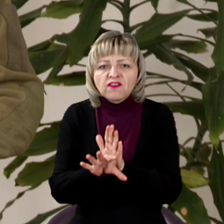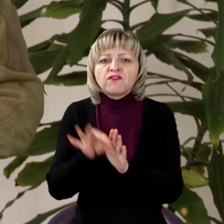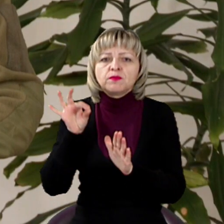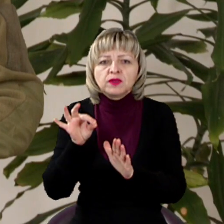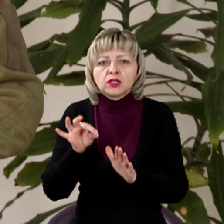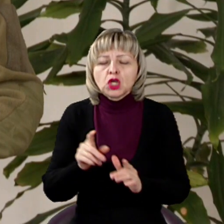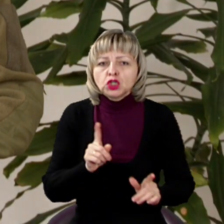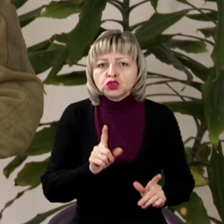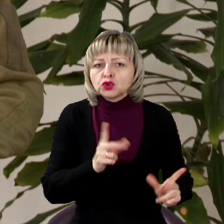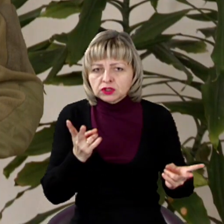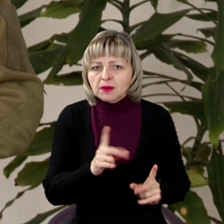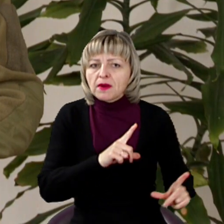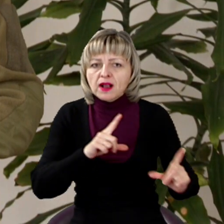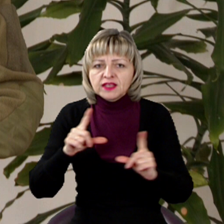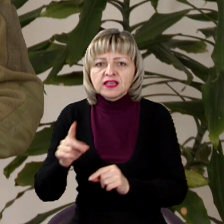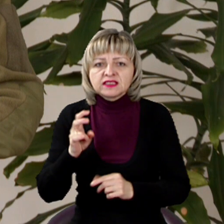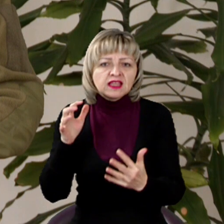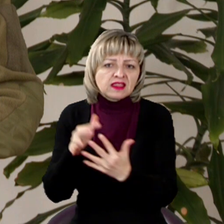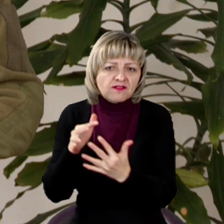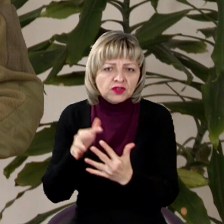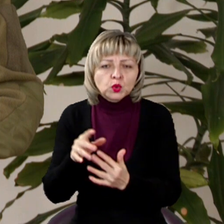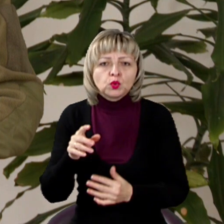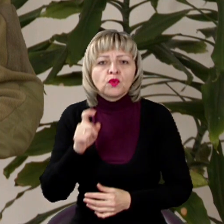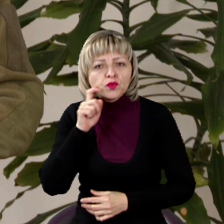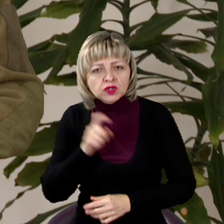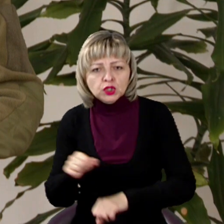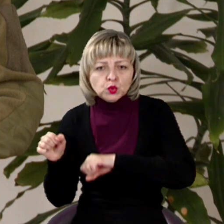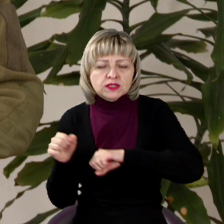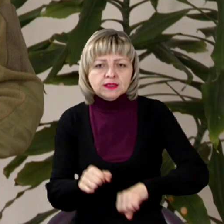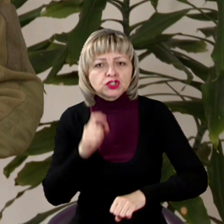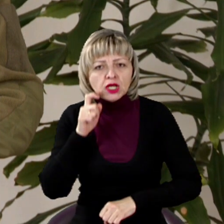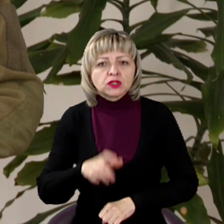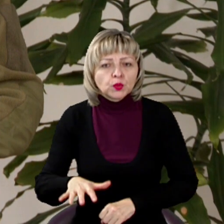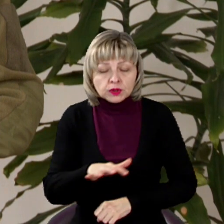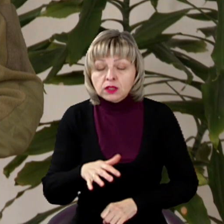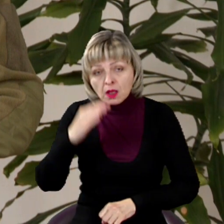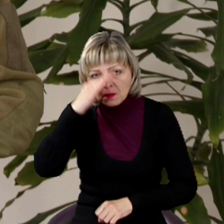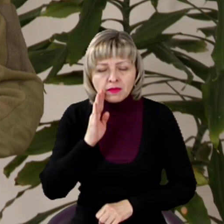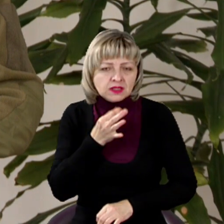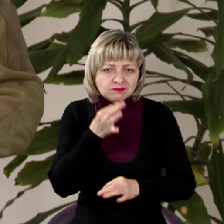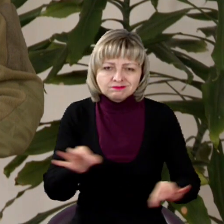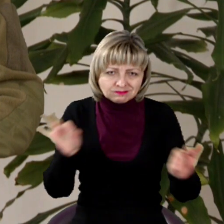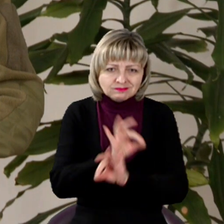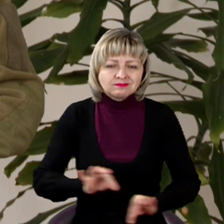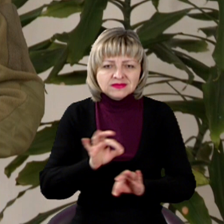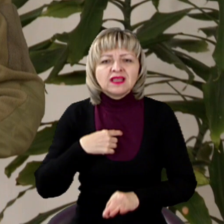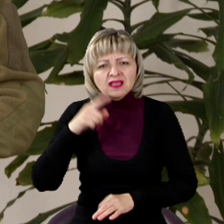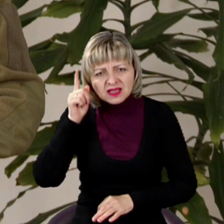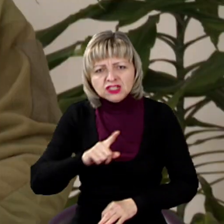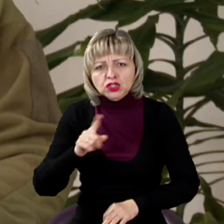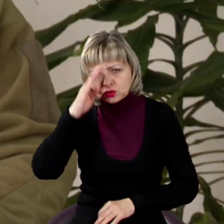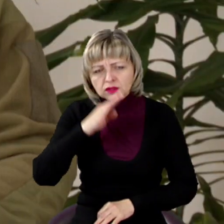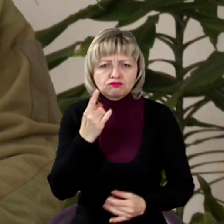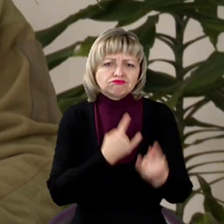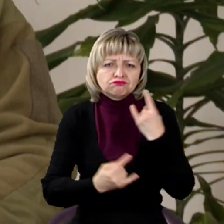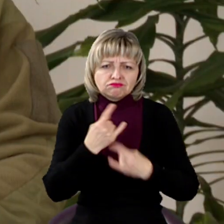на війну на Україну, захищати батьківщину. Я батькам нічого не сказав. Я просто, бо я знав, що вони мене будуть